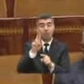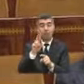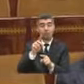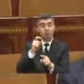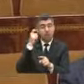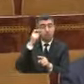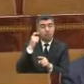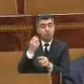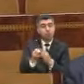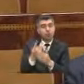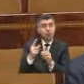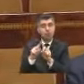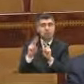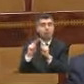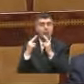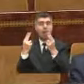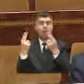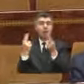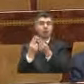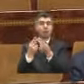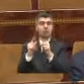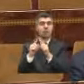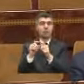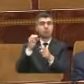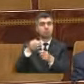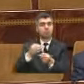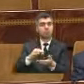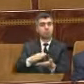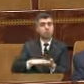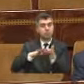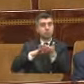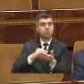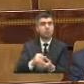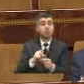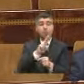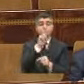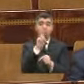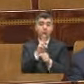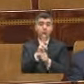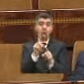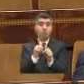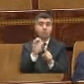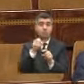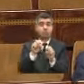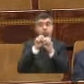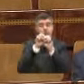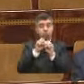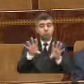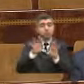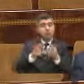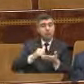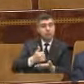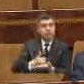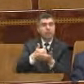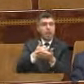المستوى الدولي فيما يخص المشاريع الضخمة. سؤالي كان سيد الوزير حول تشجيع وتعميم ودعم